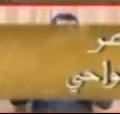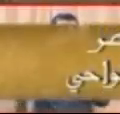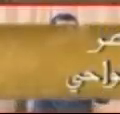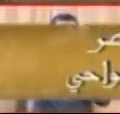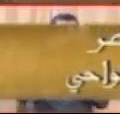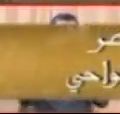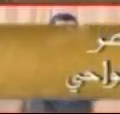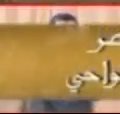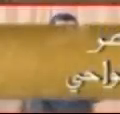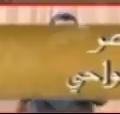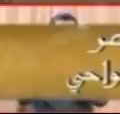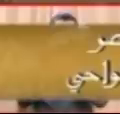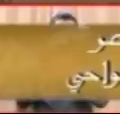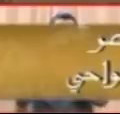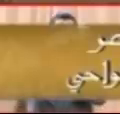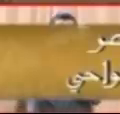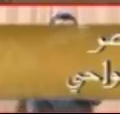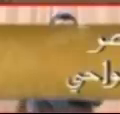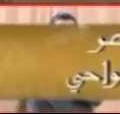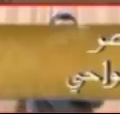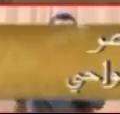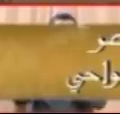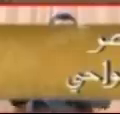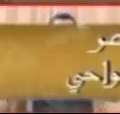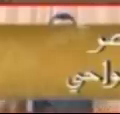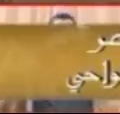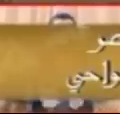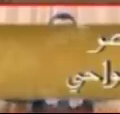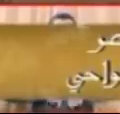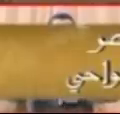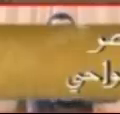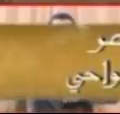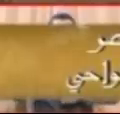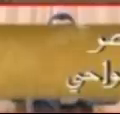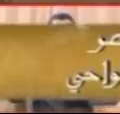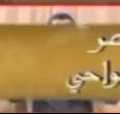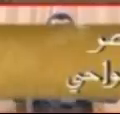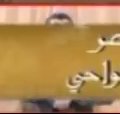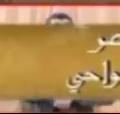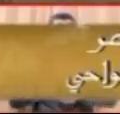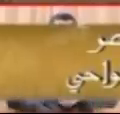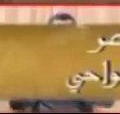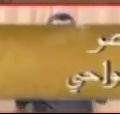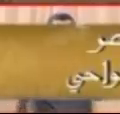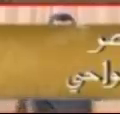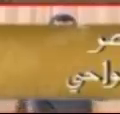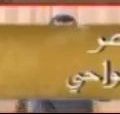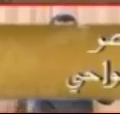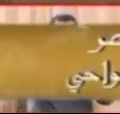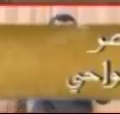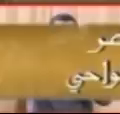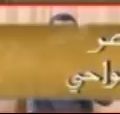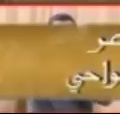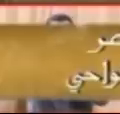الخدمات المقدمه من طرف الادارات العموميه. الحكومه الالكترونيه السيد الوزير كتلعب دور محوري في هذه